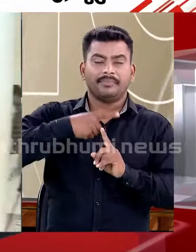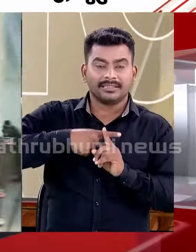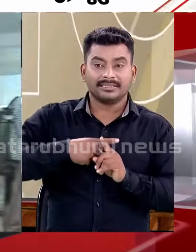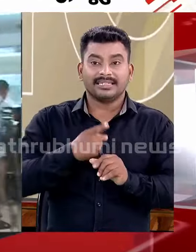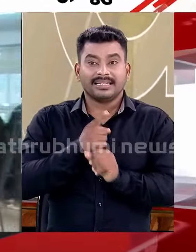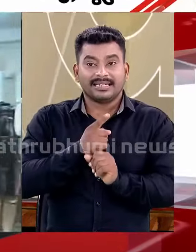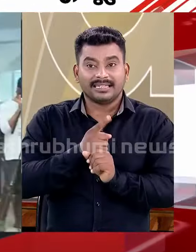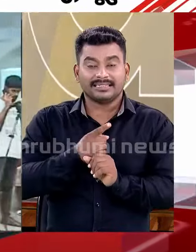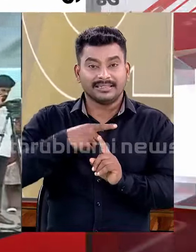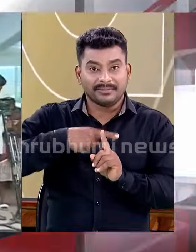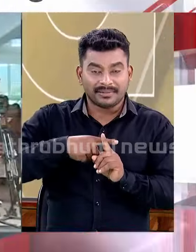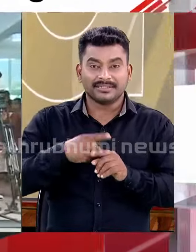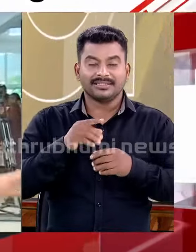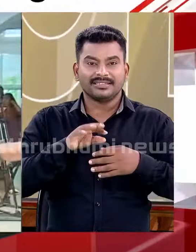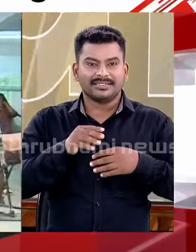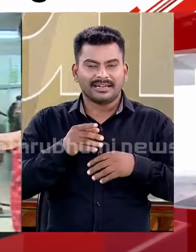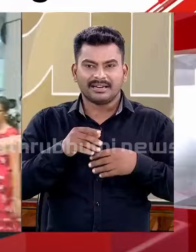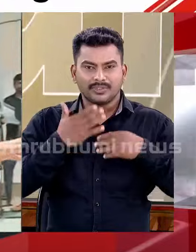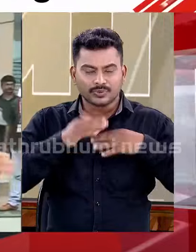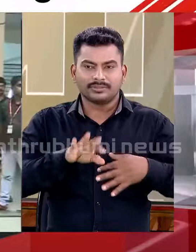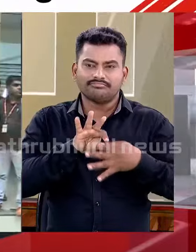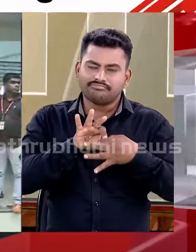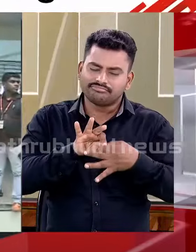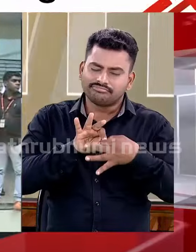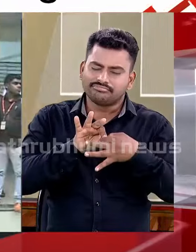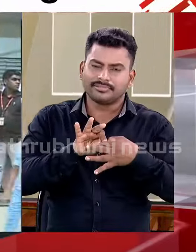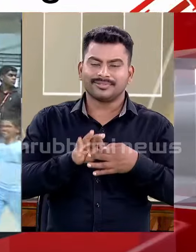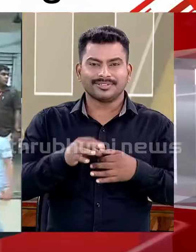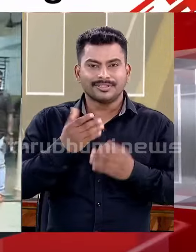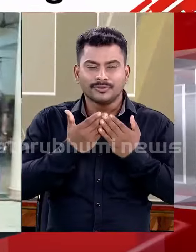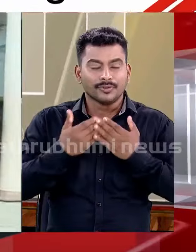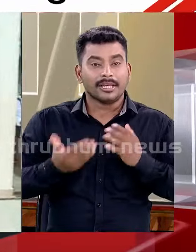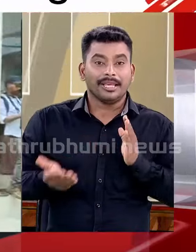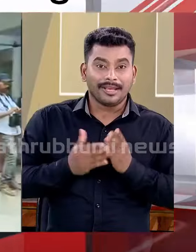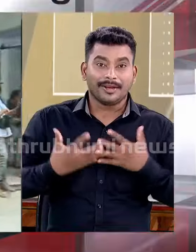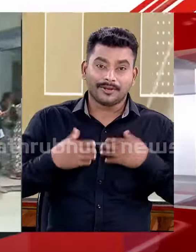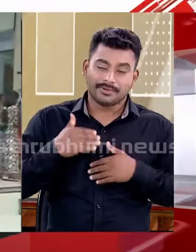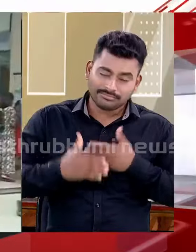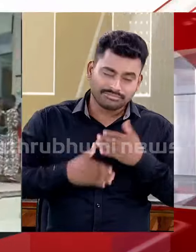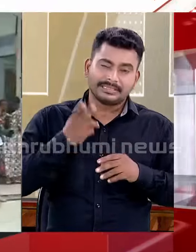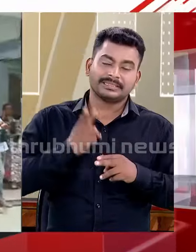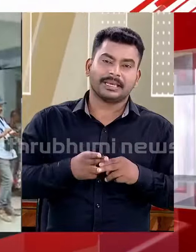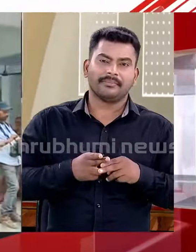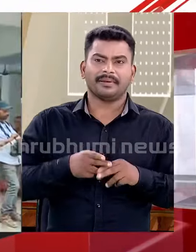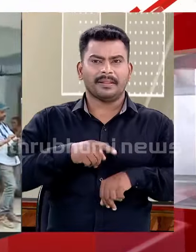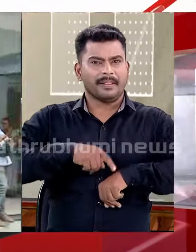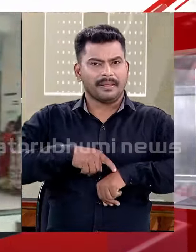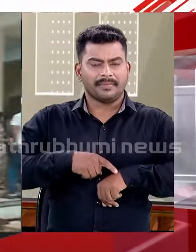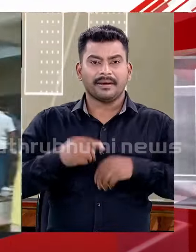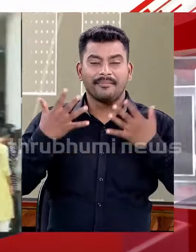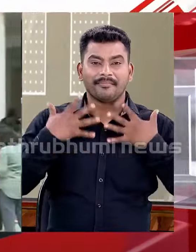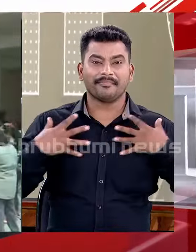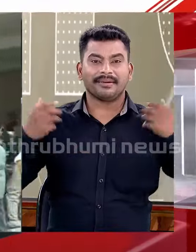പുലർത്തുന്ന ഒരു ആത്മബന്ധം, അത് ഭയങ്കര വലുതാണ്. ഈ കുട്ടികൾ പറയുമ്പോൾ അവർ ഈ സ്കൂളിൽ തന്നെ പഠിക്കാനും ആഗ്രഹിക്കുന്നു എന്നുള്ളതാണ്. കുറച്ച് അല്പനിമിഷക്കുള്ളിൽ മന്ത്രി വി